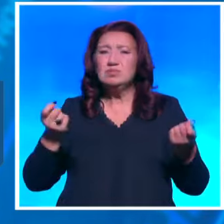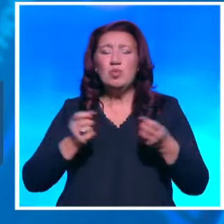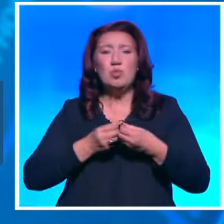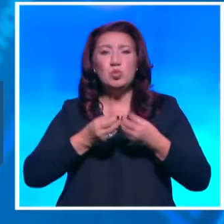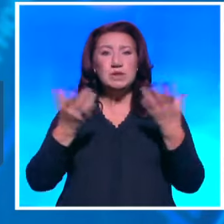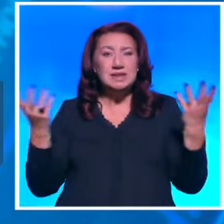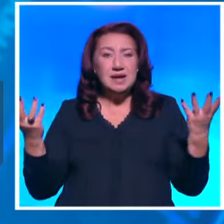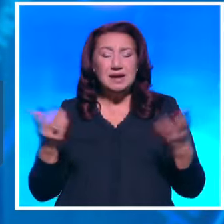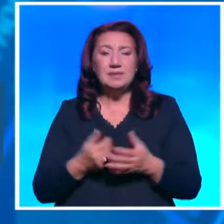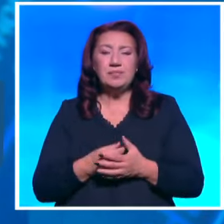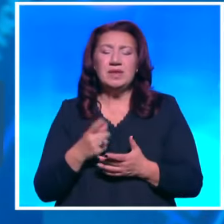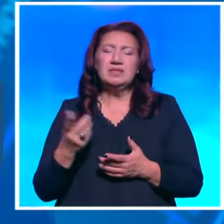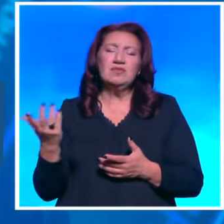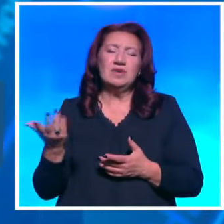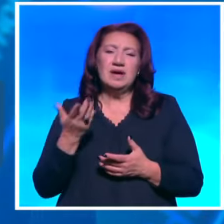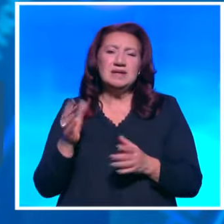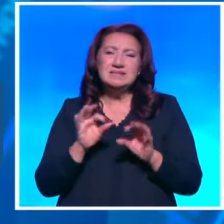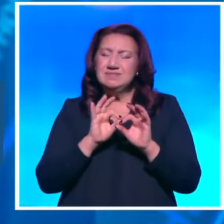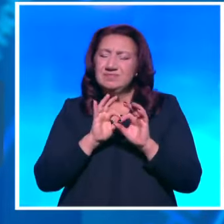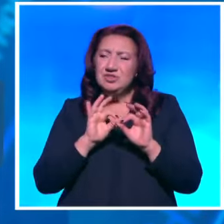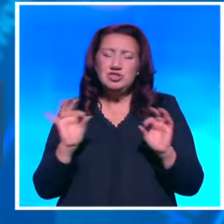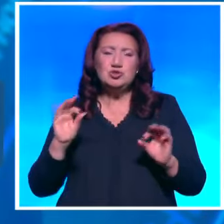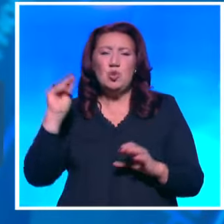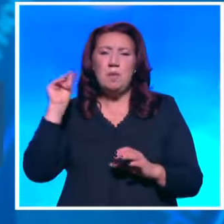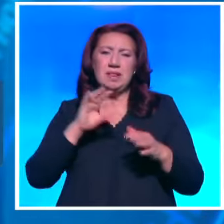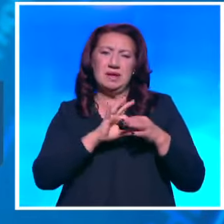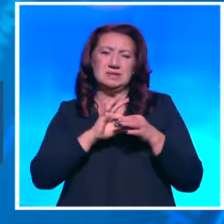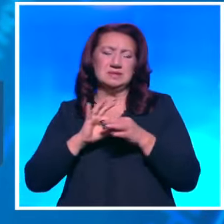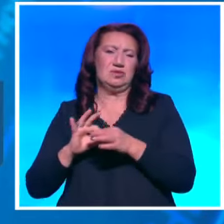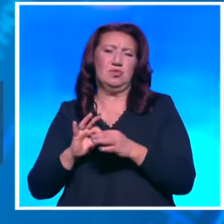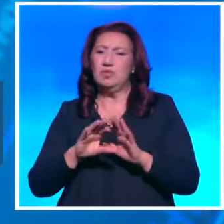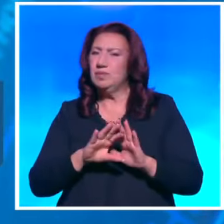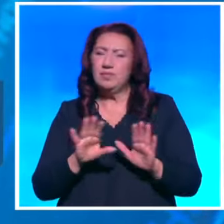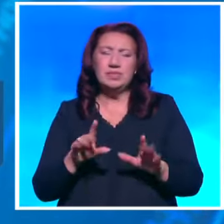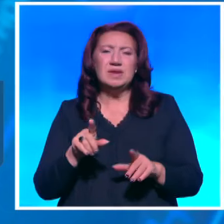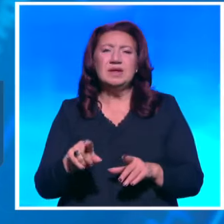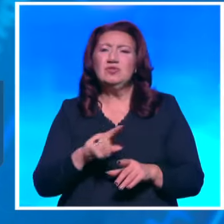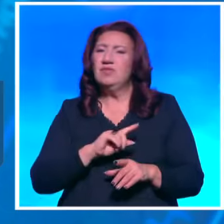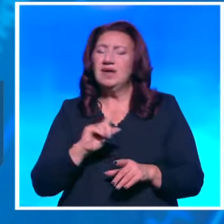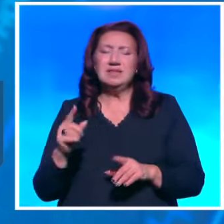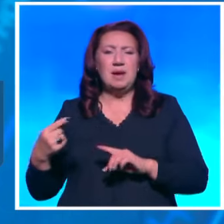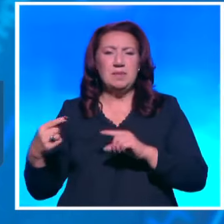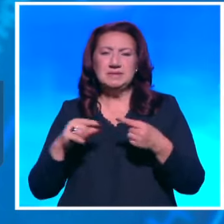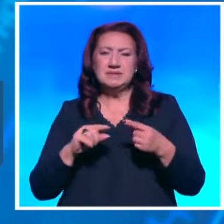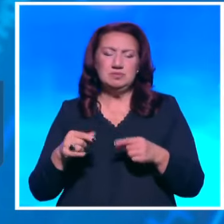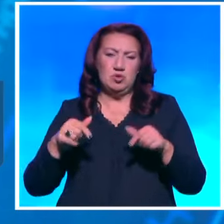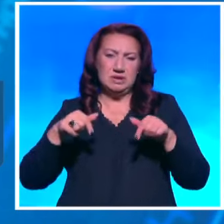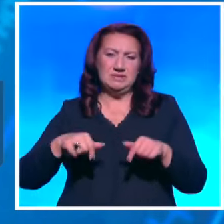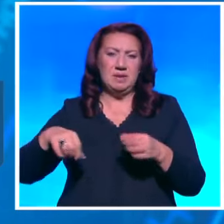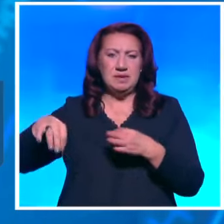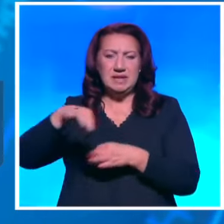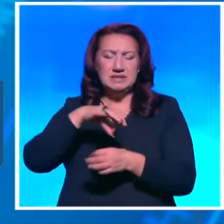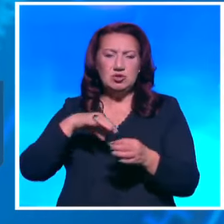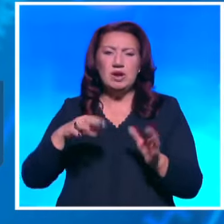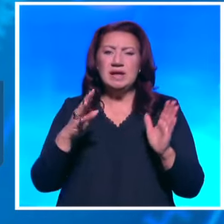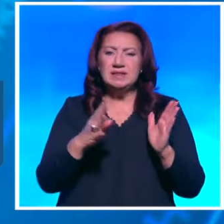чисто българско. Нещо, което е едно от малкото неоспорими неща в нашата съвременна история от 19, 20 и вече